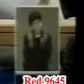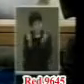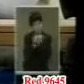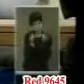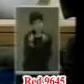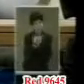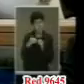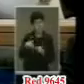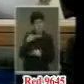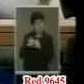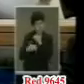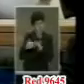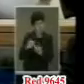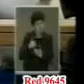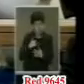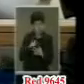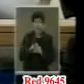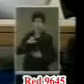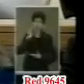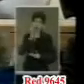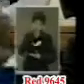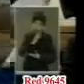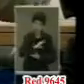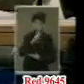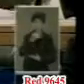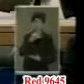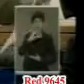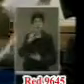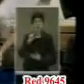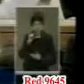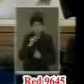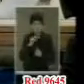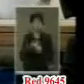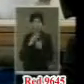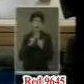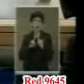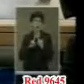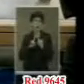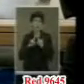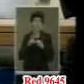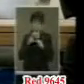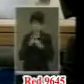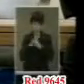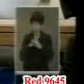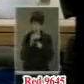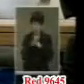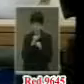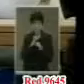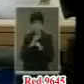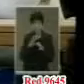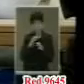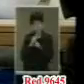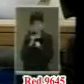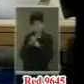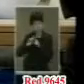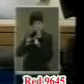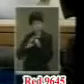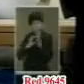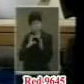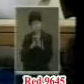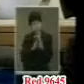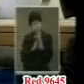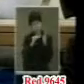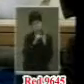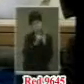านที่เคารพไม่ว่าจะเป็นหนังสือพิมพ์มติชนลงย้อนรอยไม่ว่าจะกรณีการตีชาวนาตายที่จังหวัดกำแพงเพ